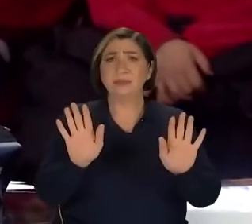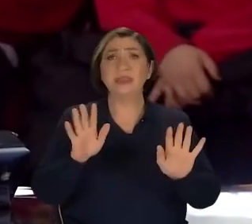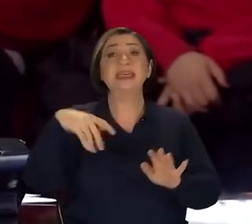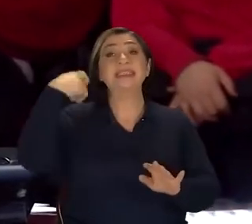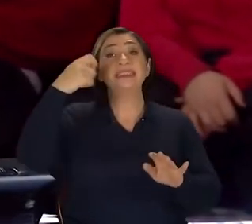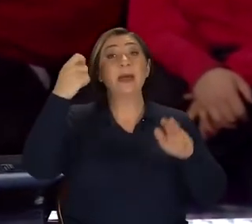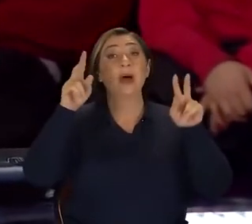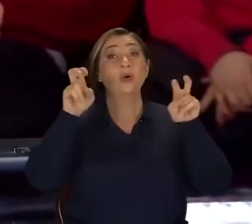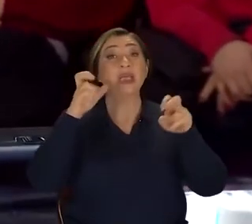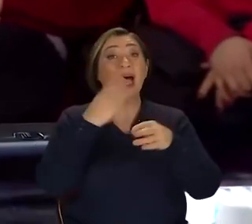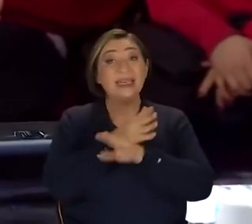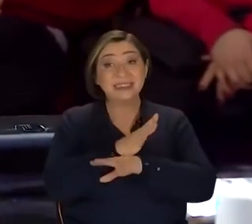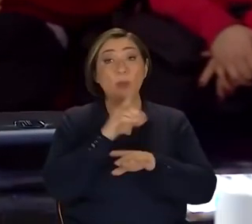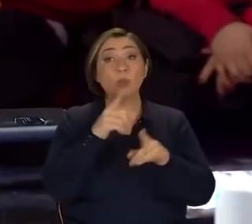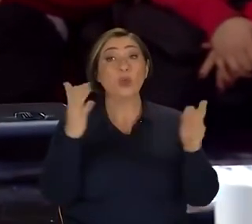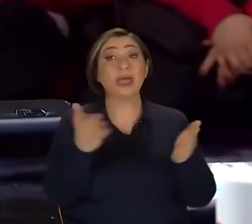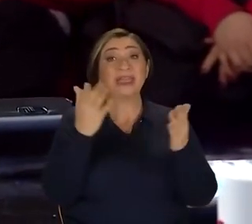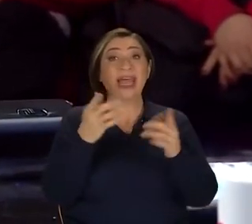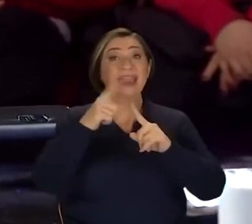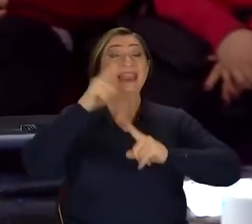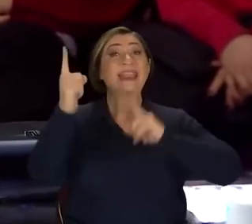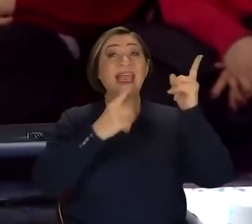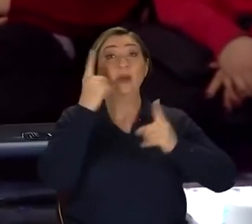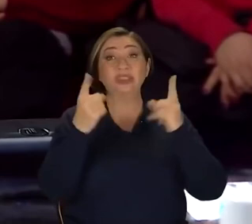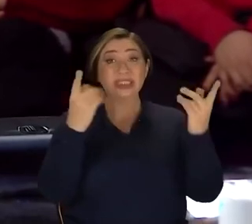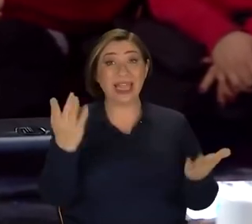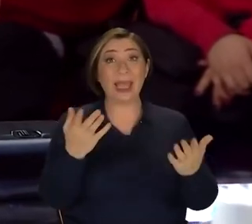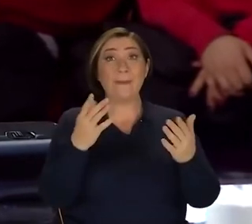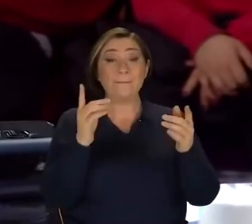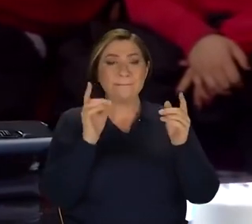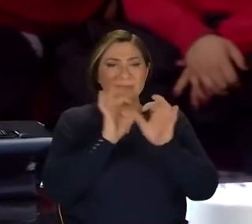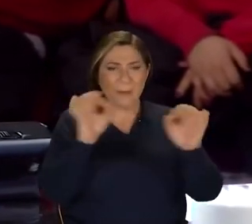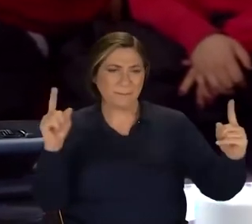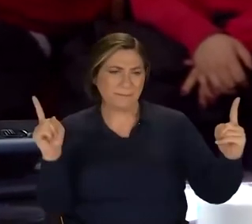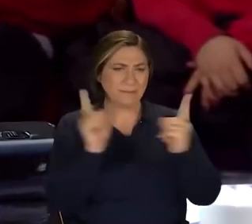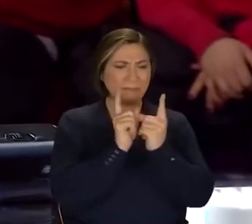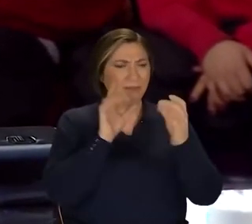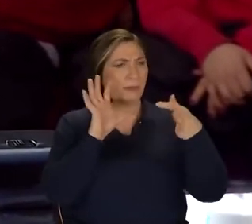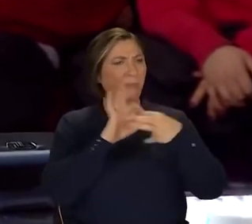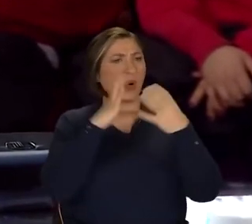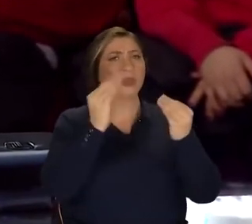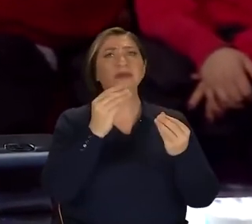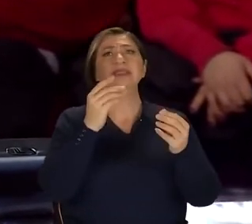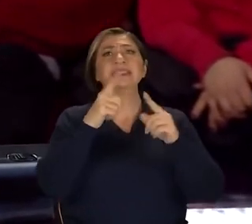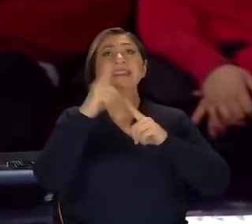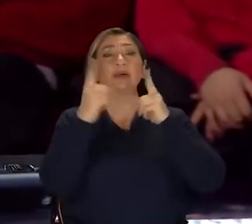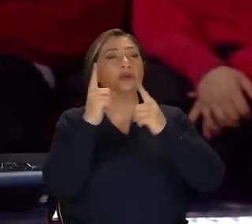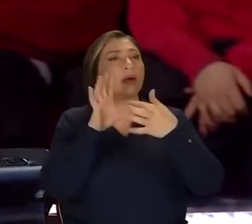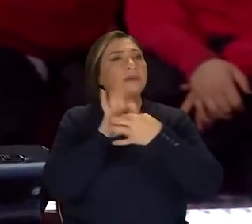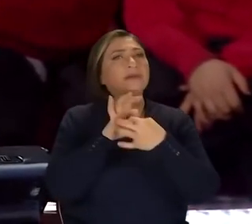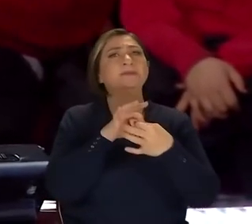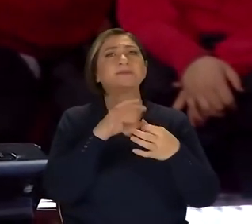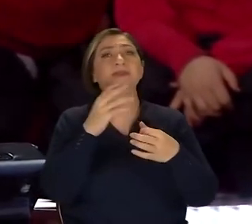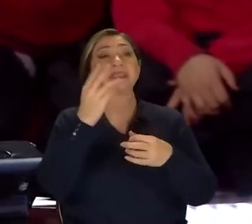da yani aslında bu kadar tabii teknolojiyle birebir yürüyen, teknolojiye mahkum olduğumuz yani